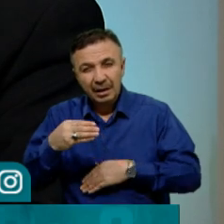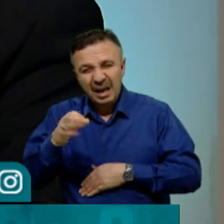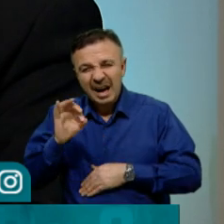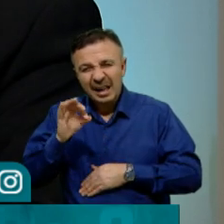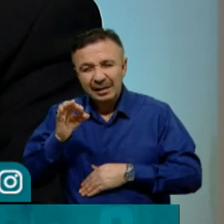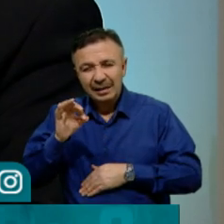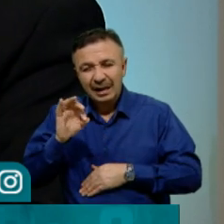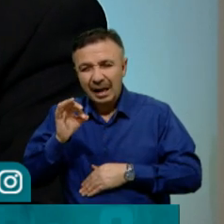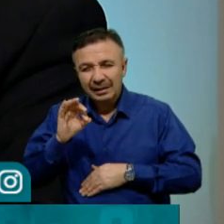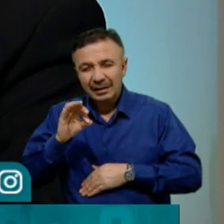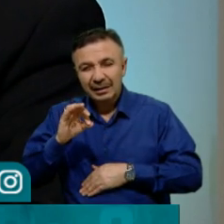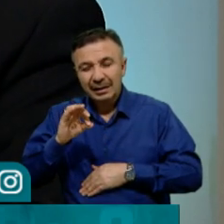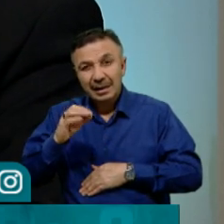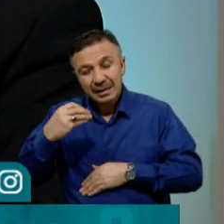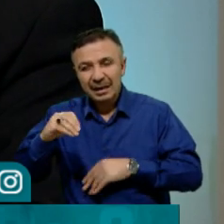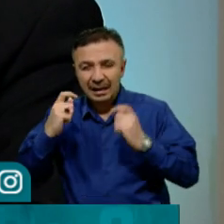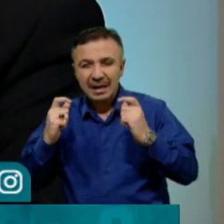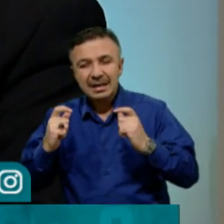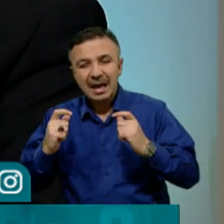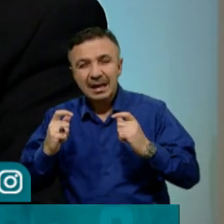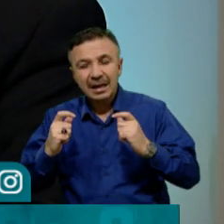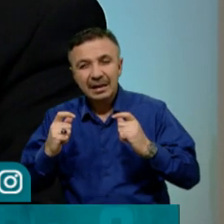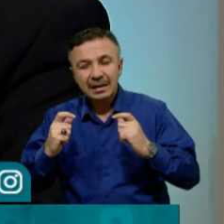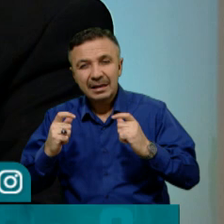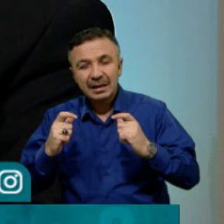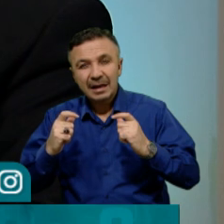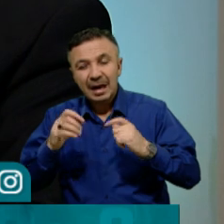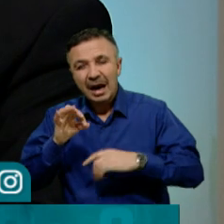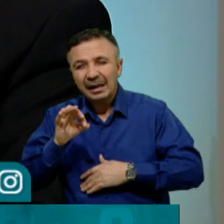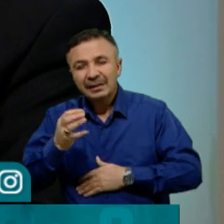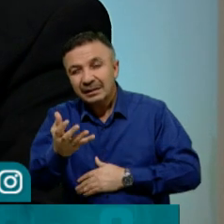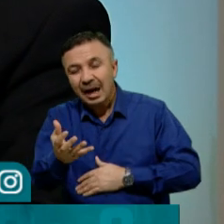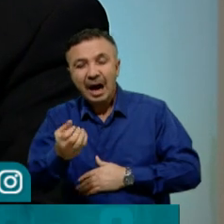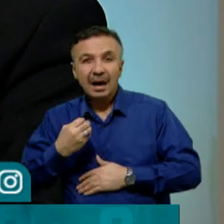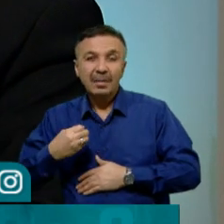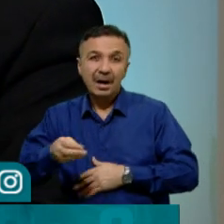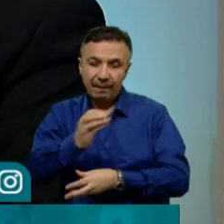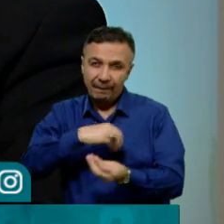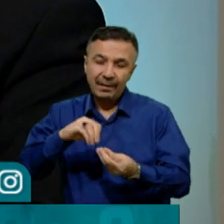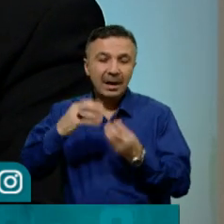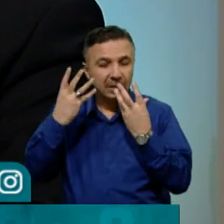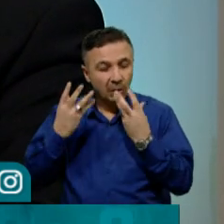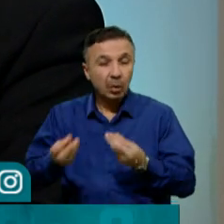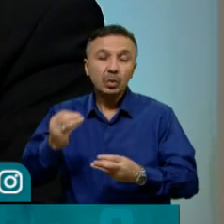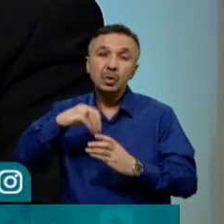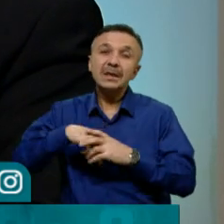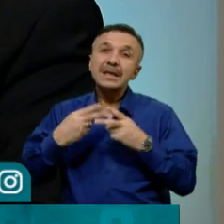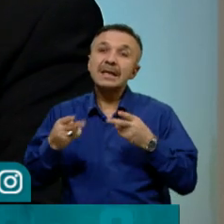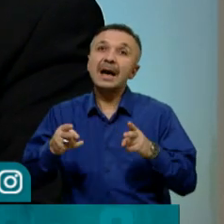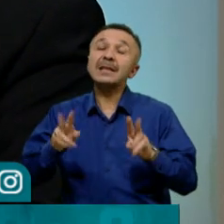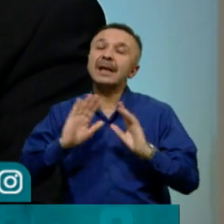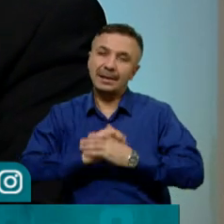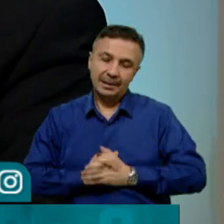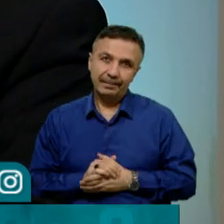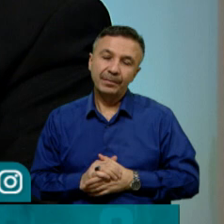kredi kartıyla taksitli olarak altın almak da faize girdiği için câiz değildir Bu da